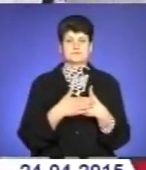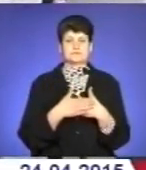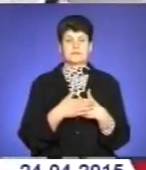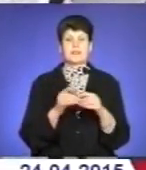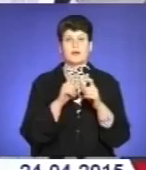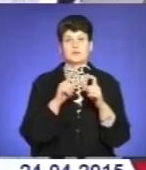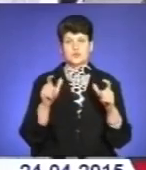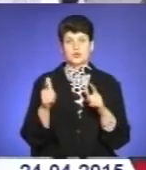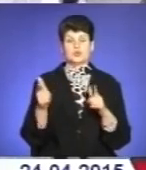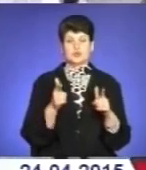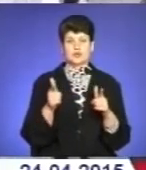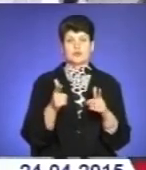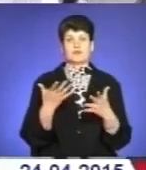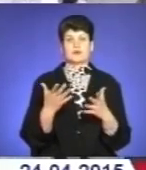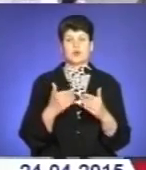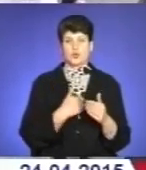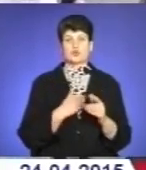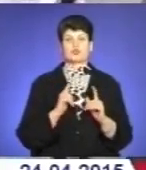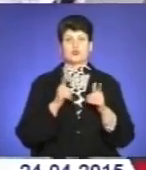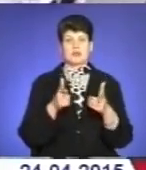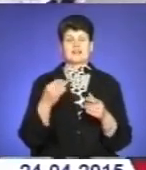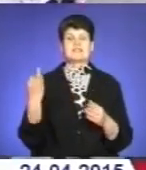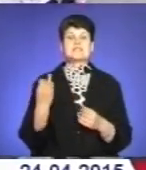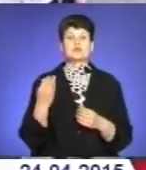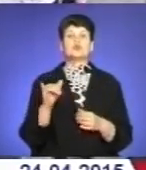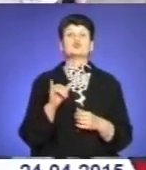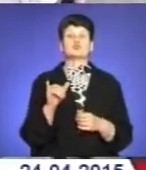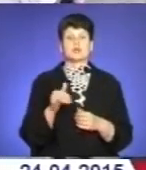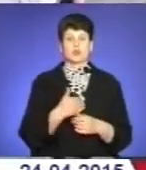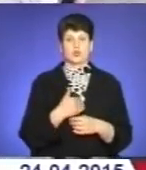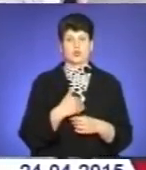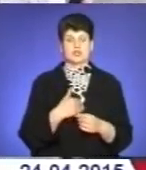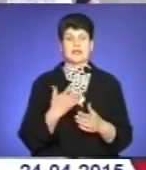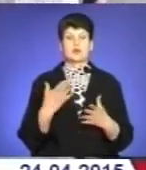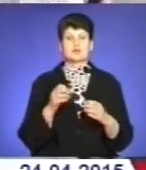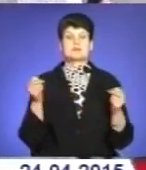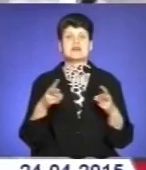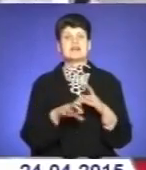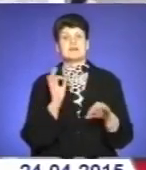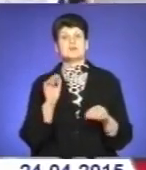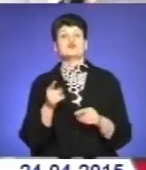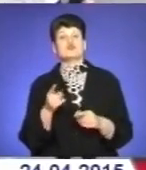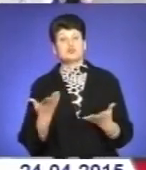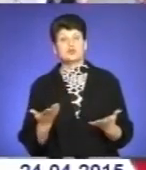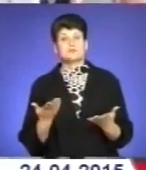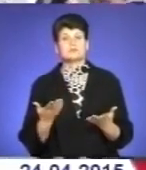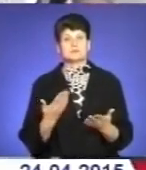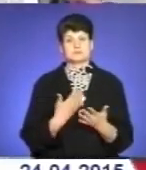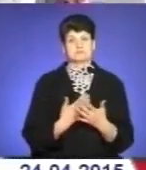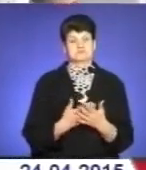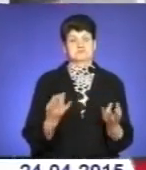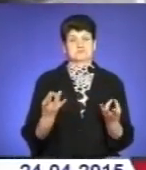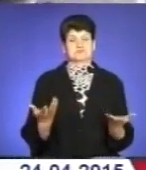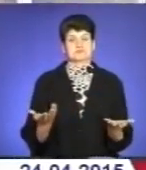а збираюсь поступати в інститут. Де саме яку спеціальність ви для себе обрали, чому саме в житті вона вам буде